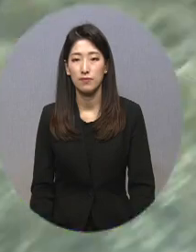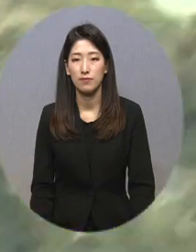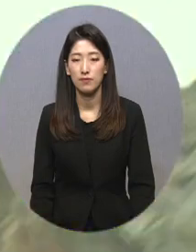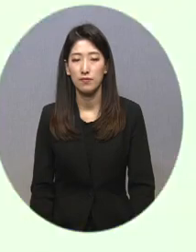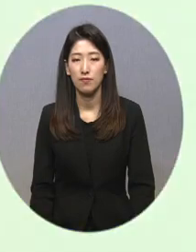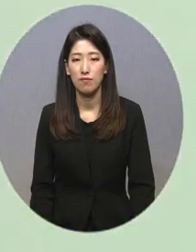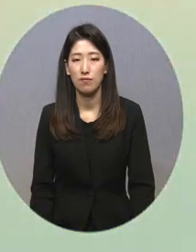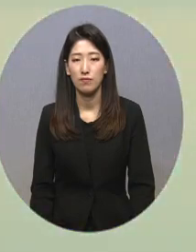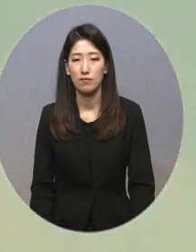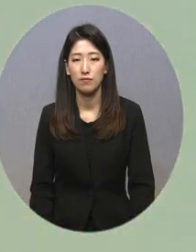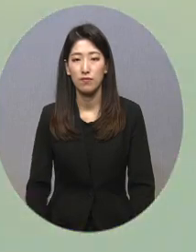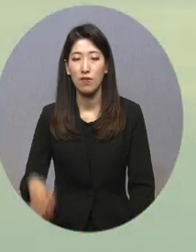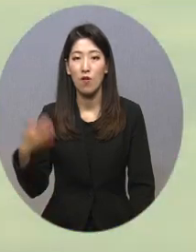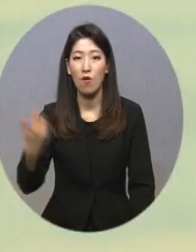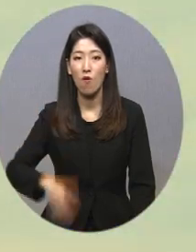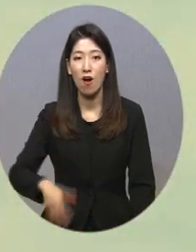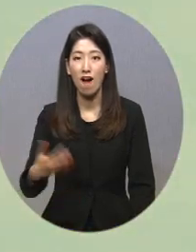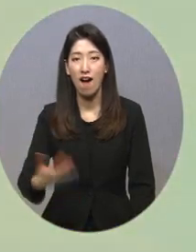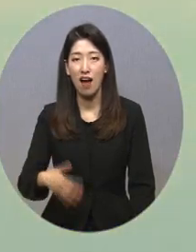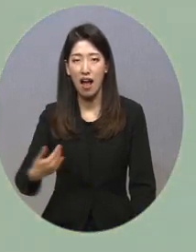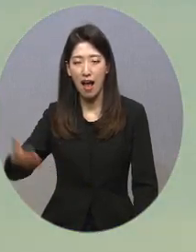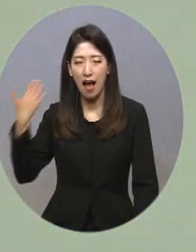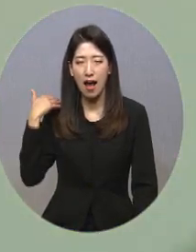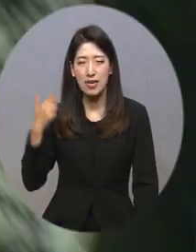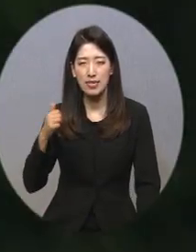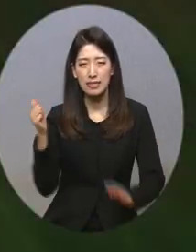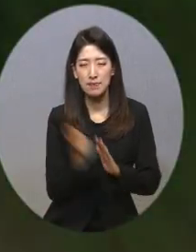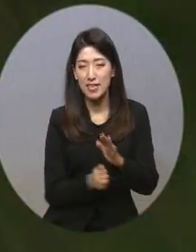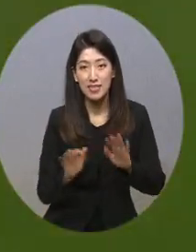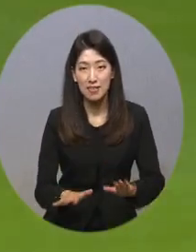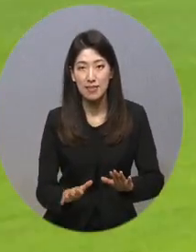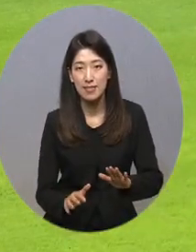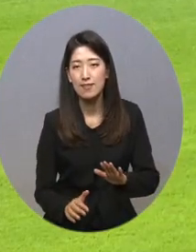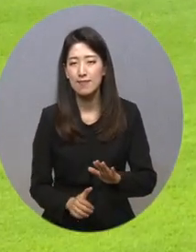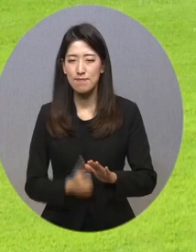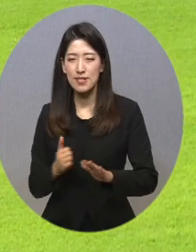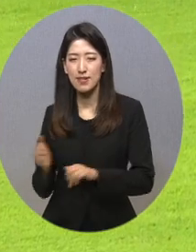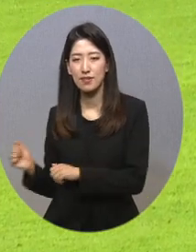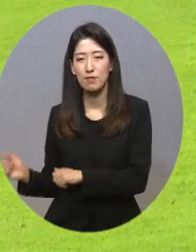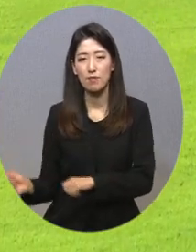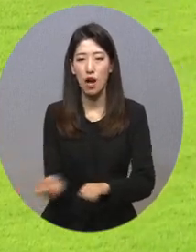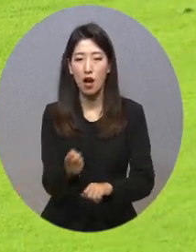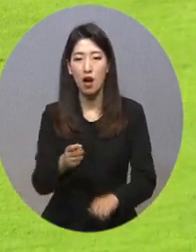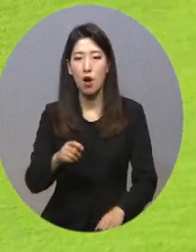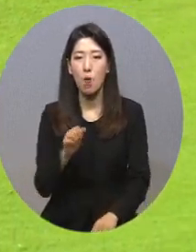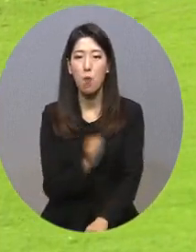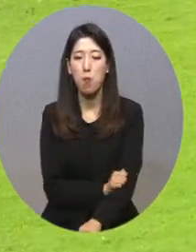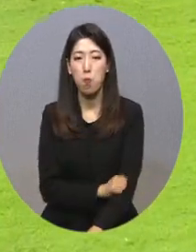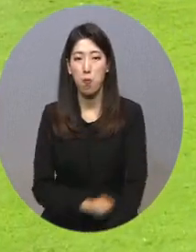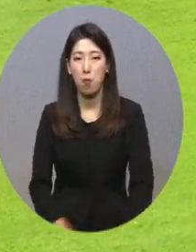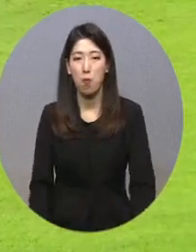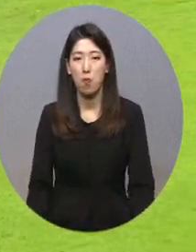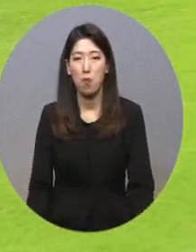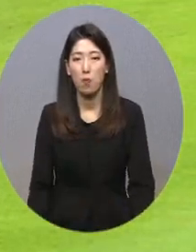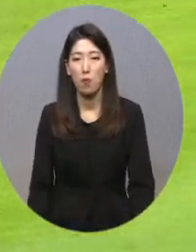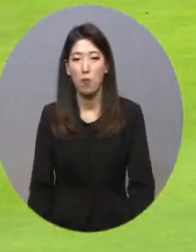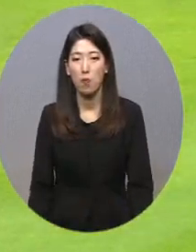와, 나이스. 와, 분노의 살짝. 야, 이제야 풀렸네. 이제야 풀렸어. 미치겠다. 바로 옆에.